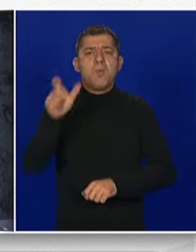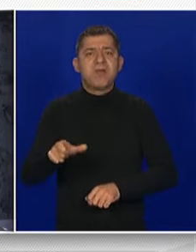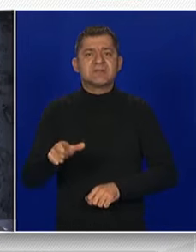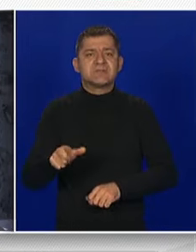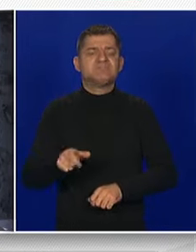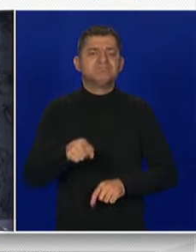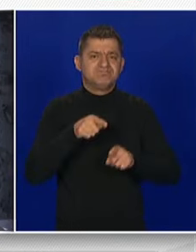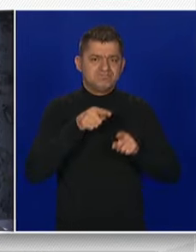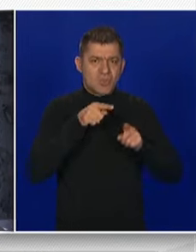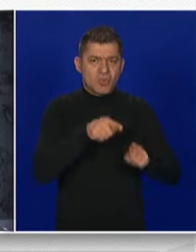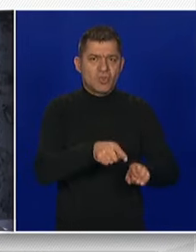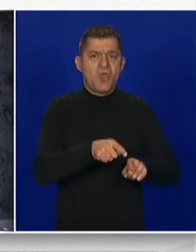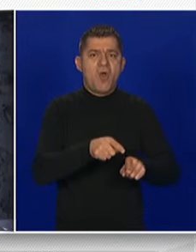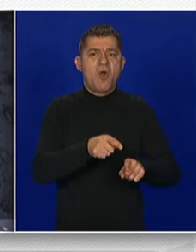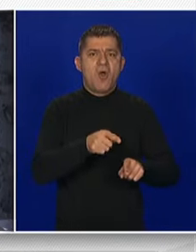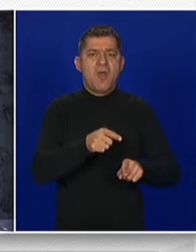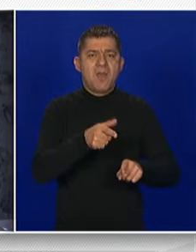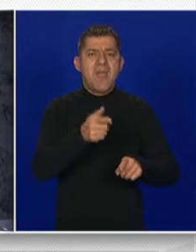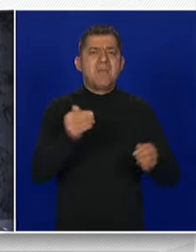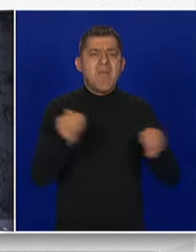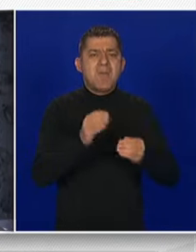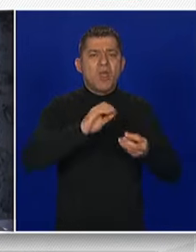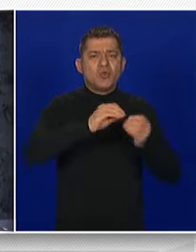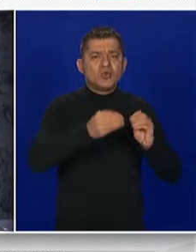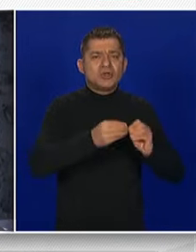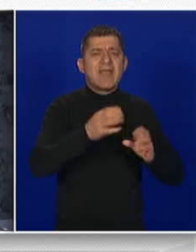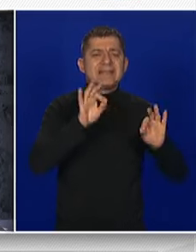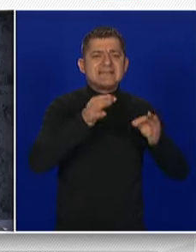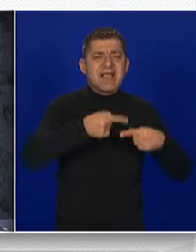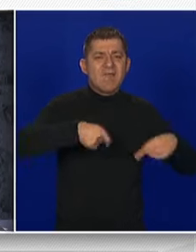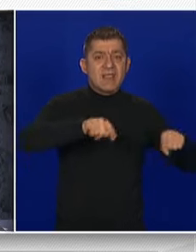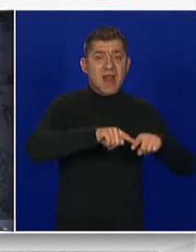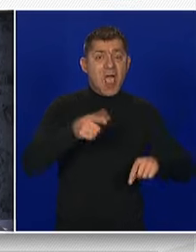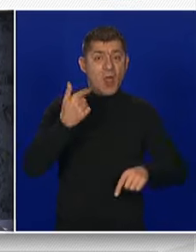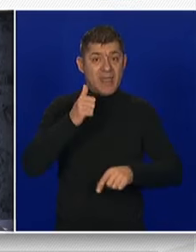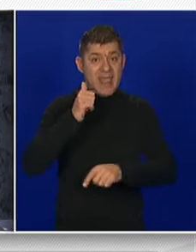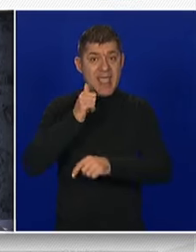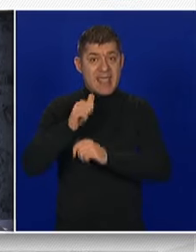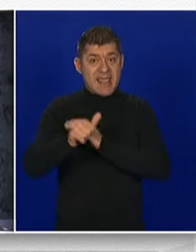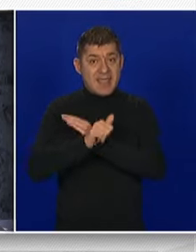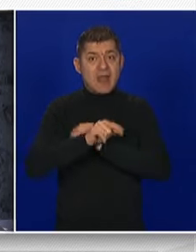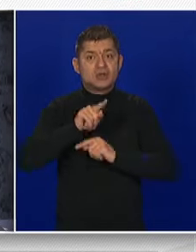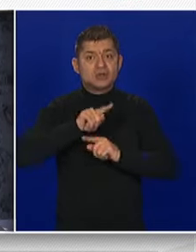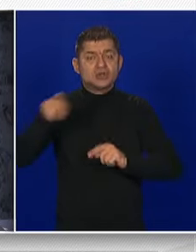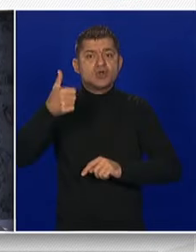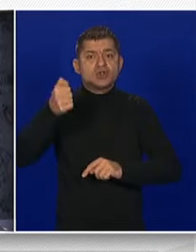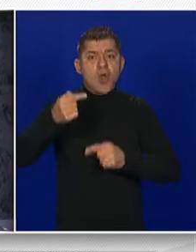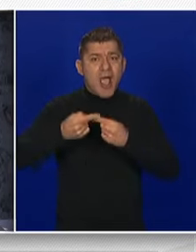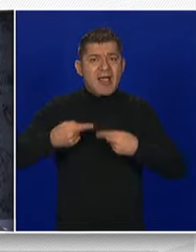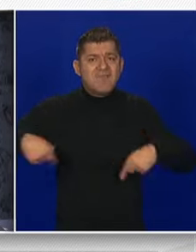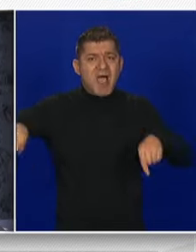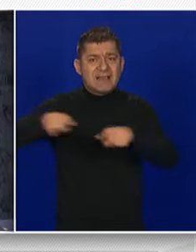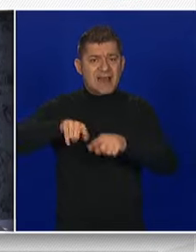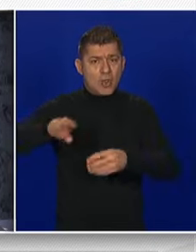najmanje prodavaonice. Za one od 11 do 100 kvadrata